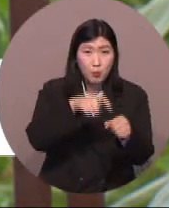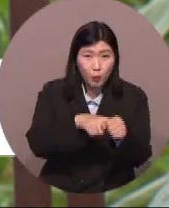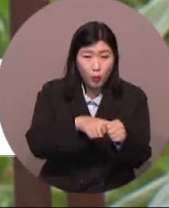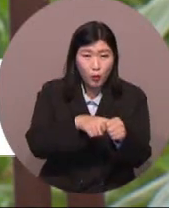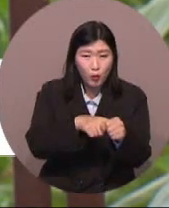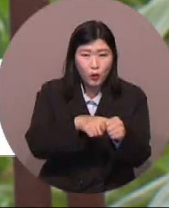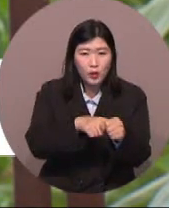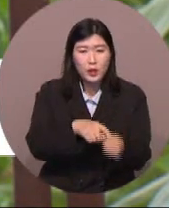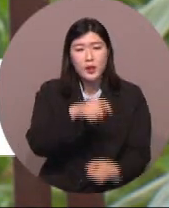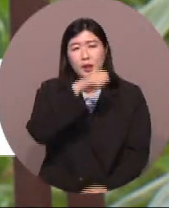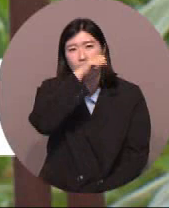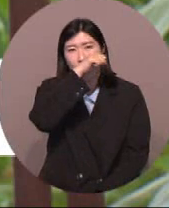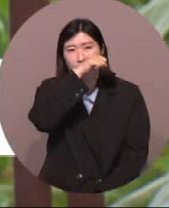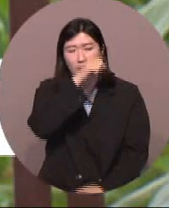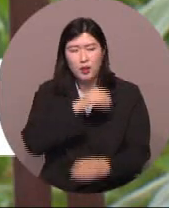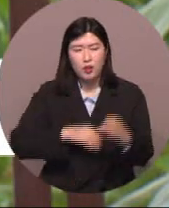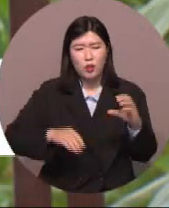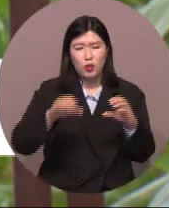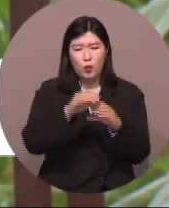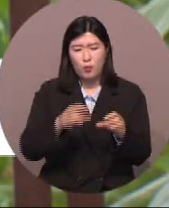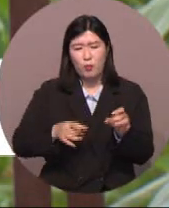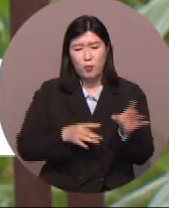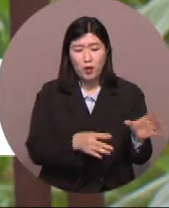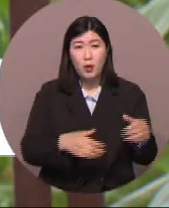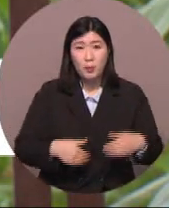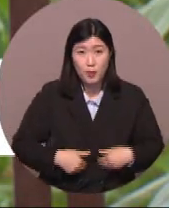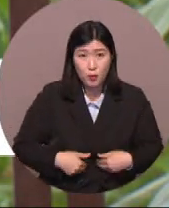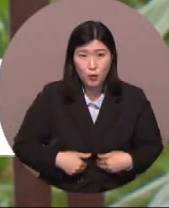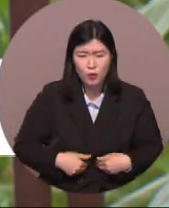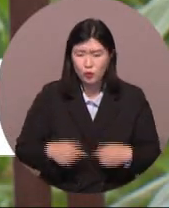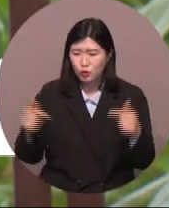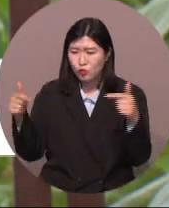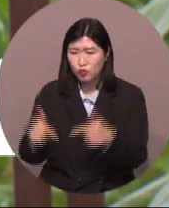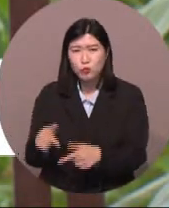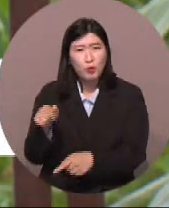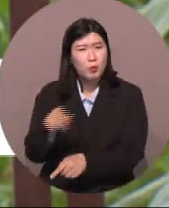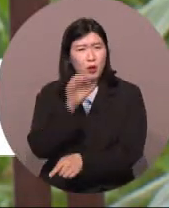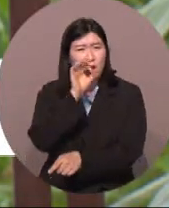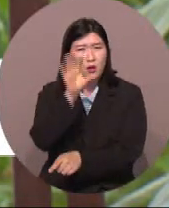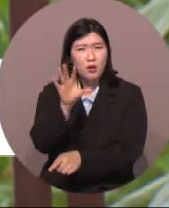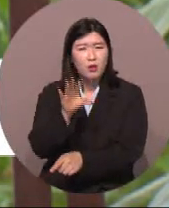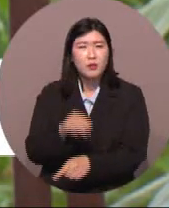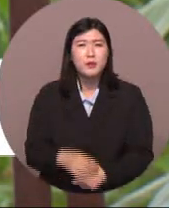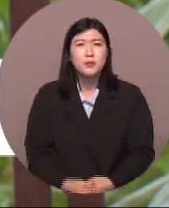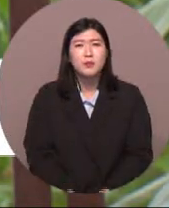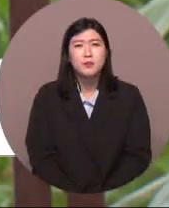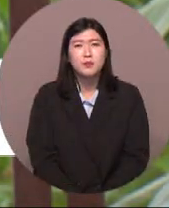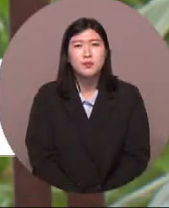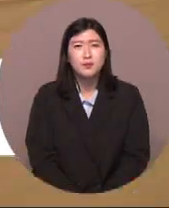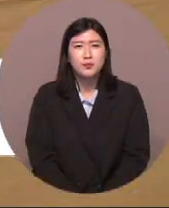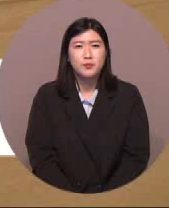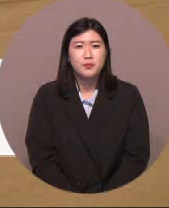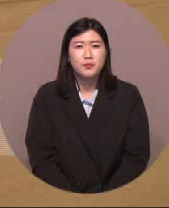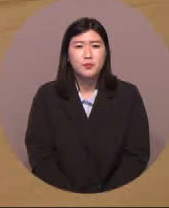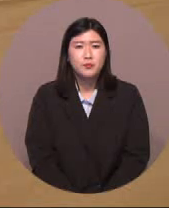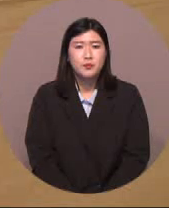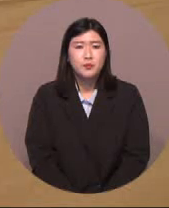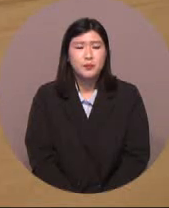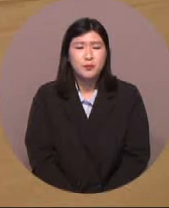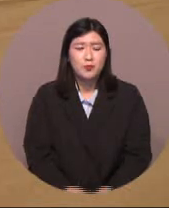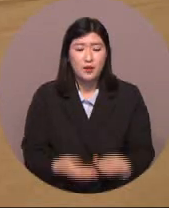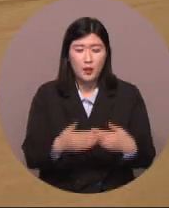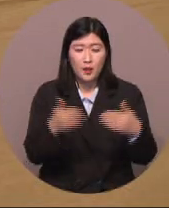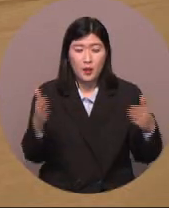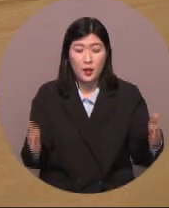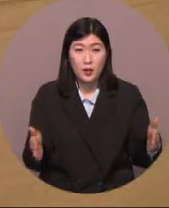학생들의 필요한 교육재정은 늘려야 되는 것이지 줄인다는 것은 상상할 수 없는 일이라고 생각합니다. 학급당